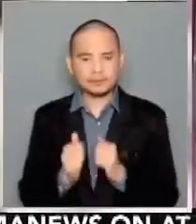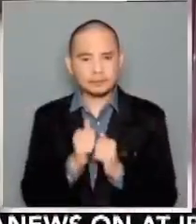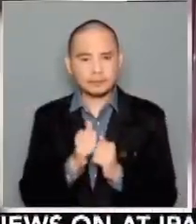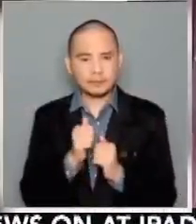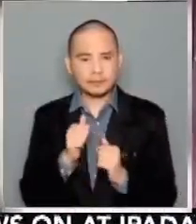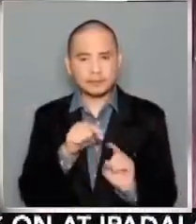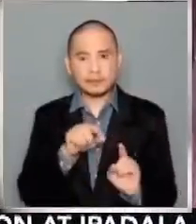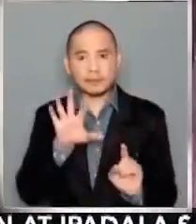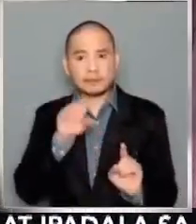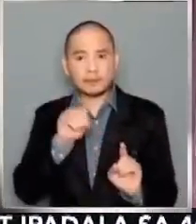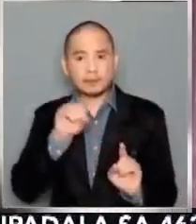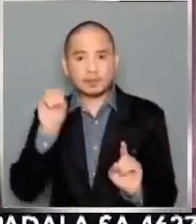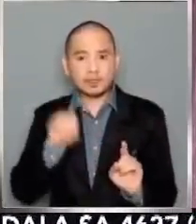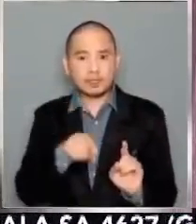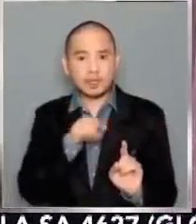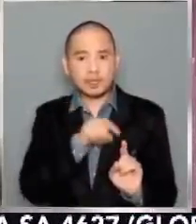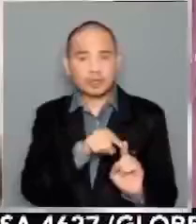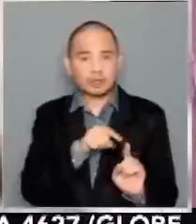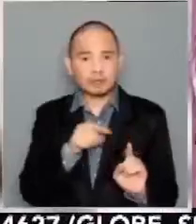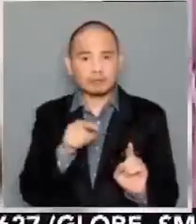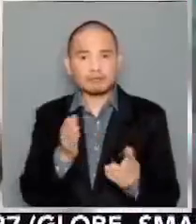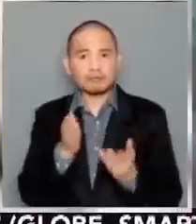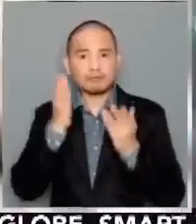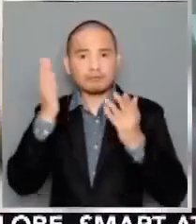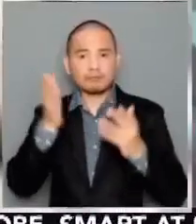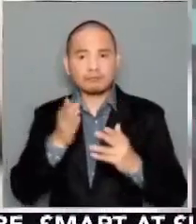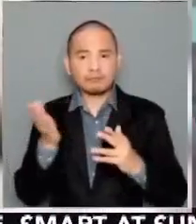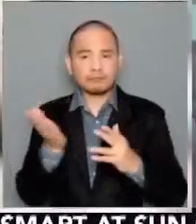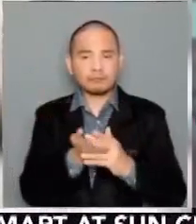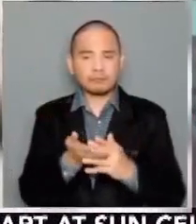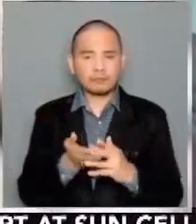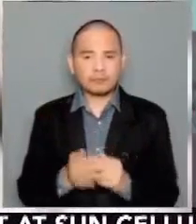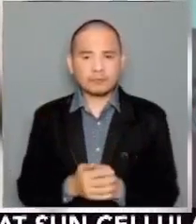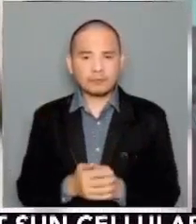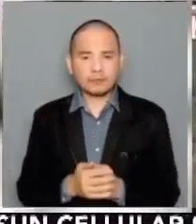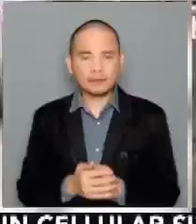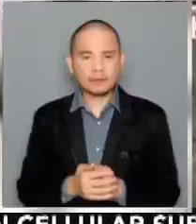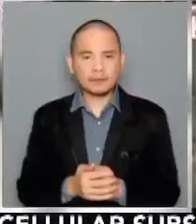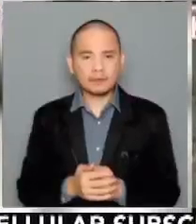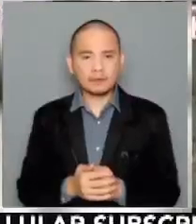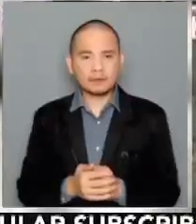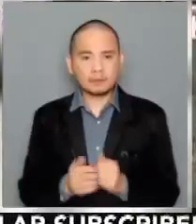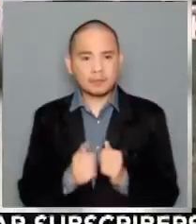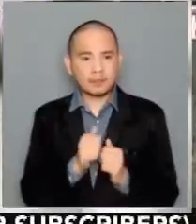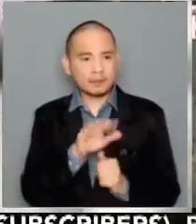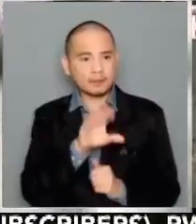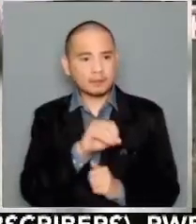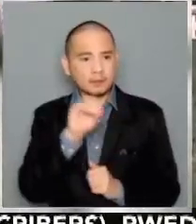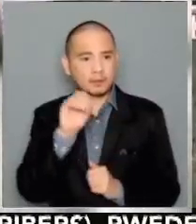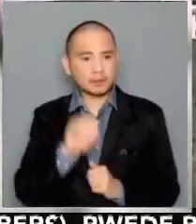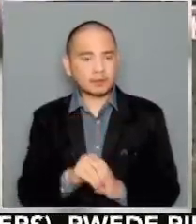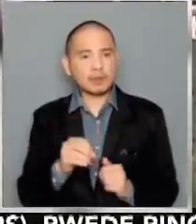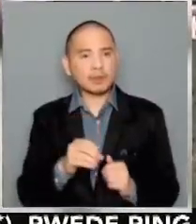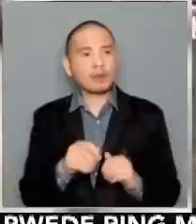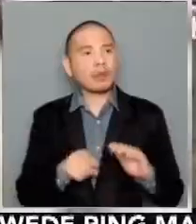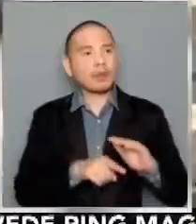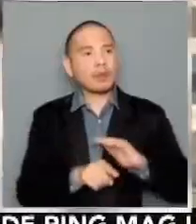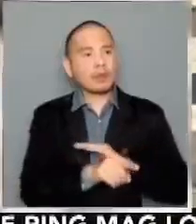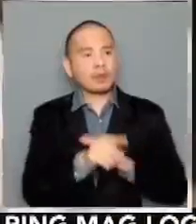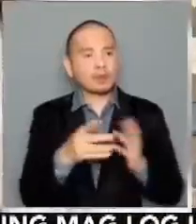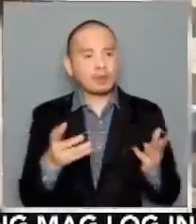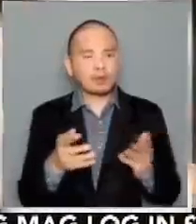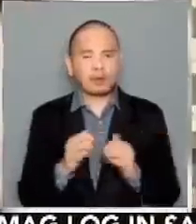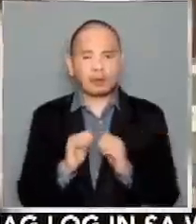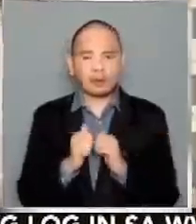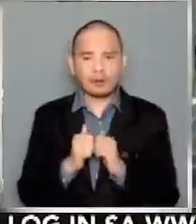Ano yung incentive to do corruption? Napakataas. How can we strengthen institutions? How can we make people more engaged in the